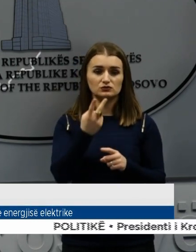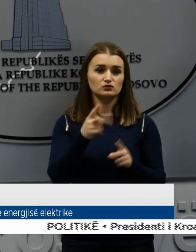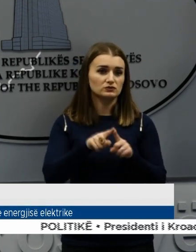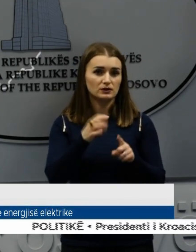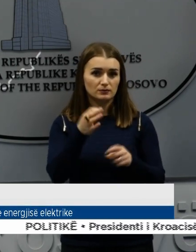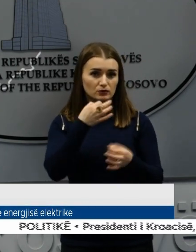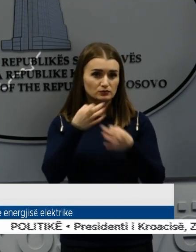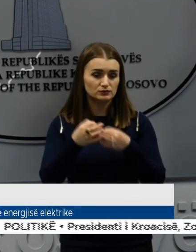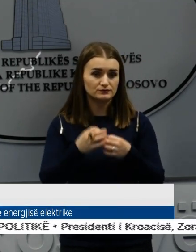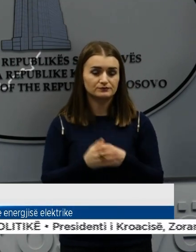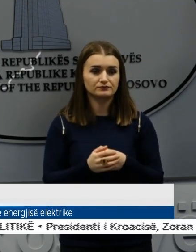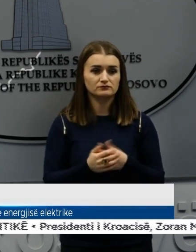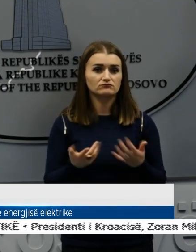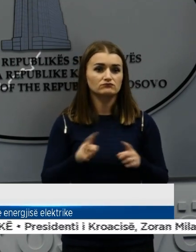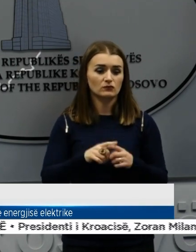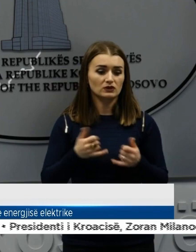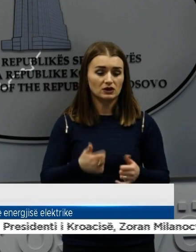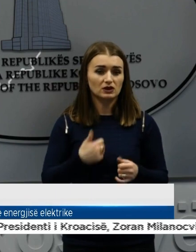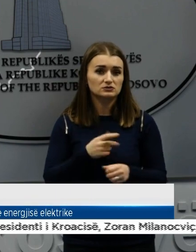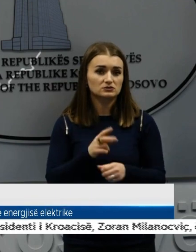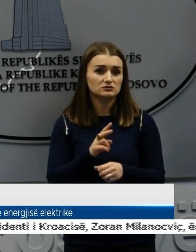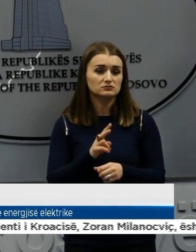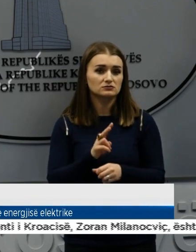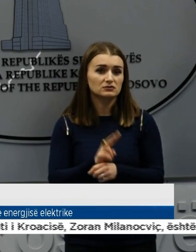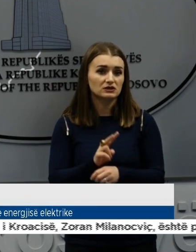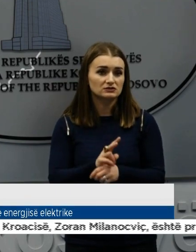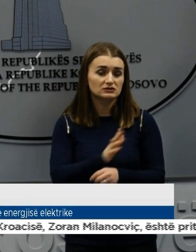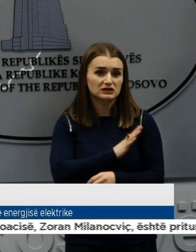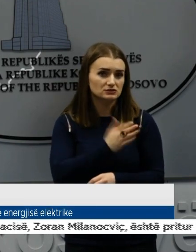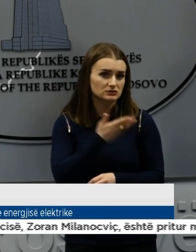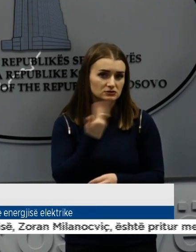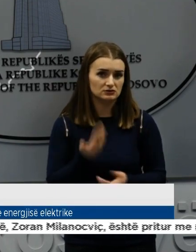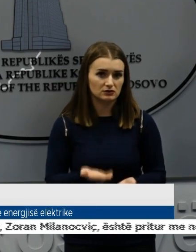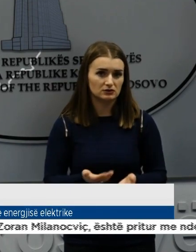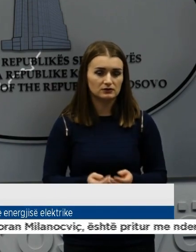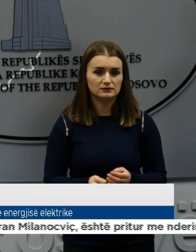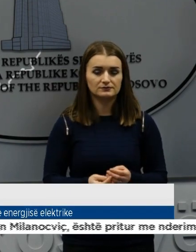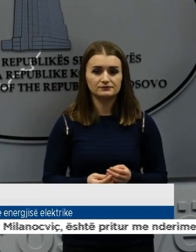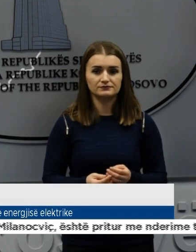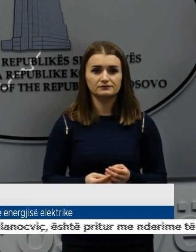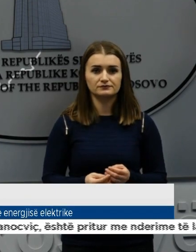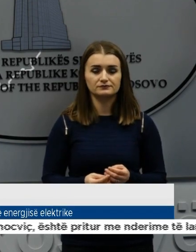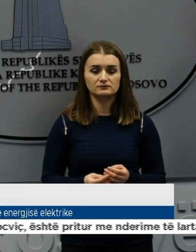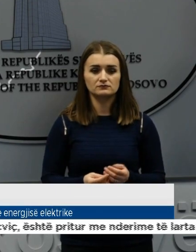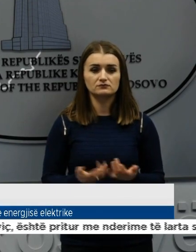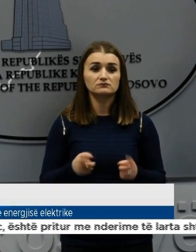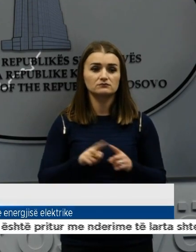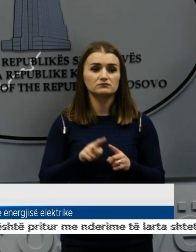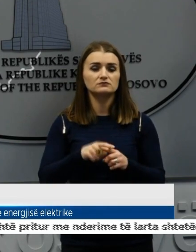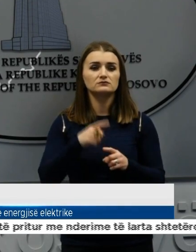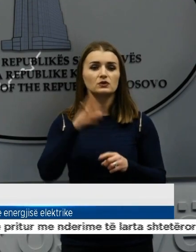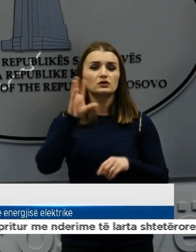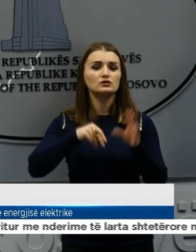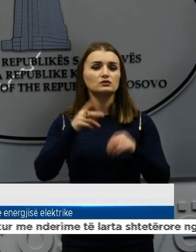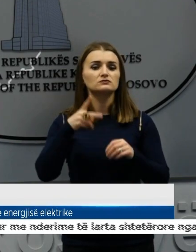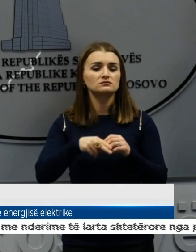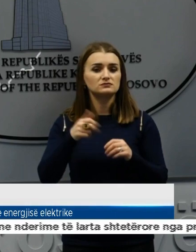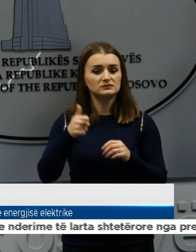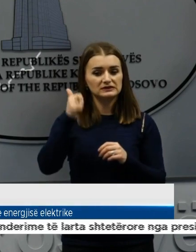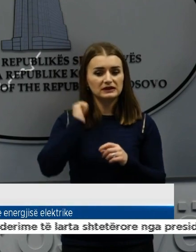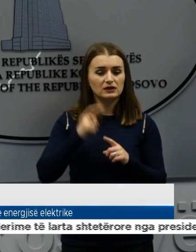nuk jemi në rrezik. Masat që janë ndërmarë për ndërprerje të energjisë elektrike të planifikuar dje dhe